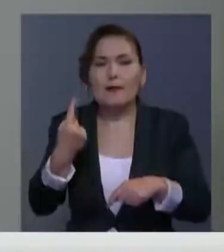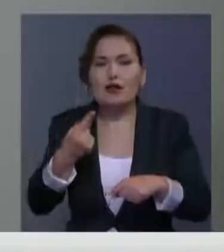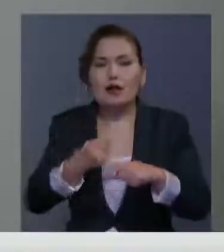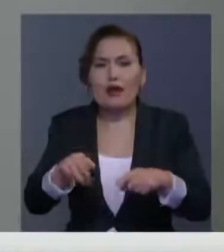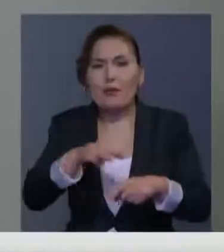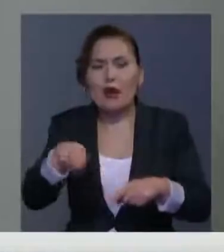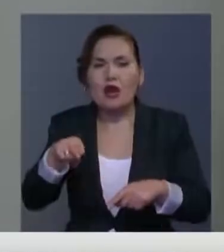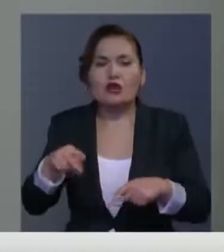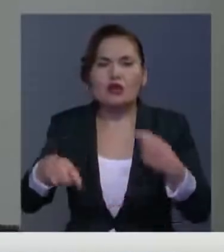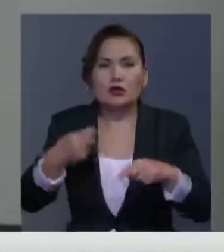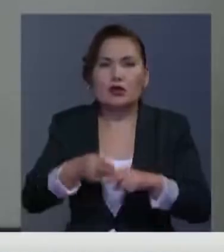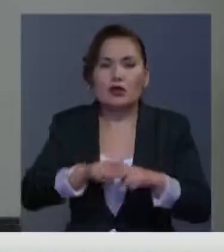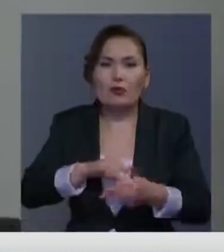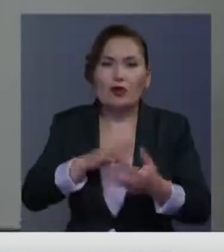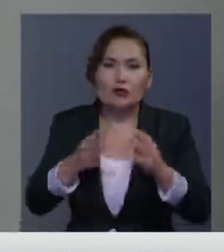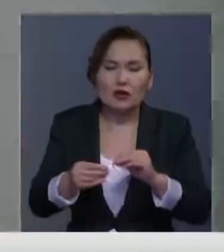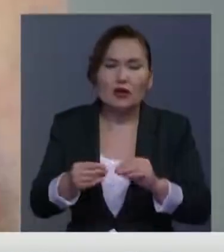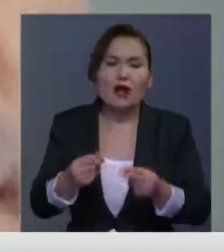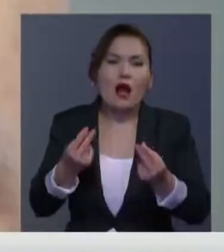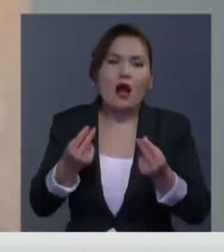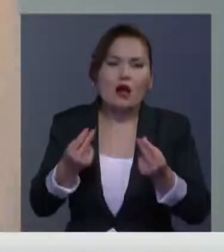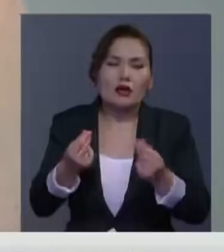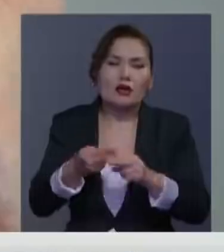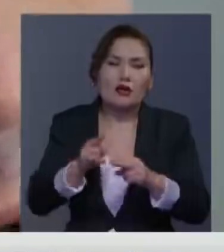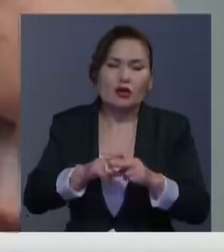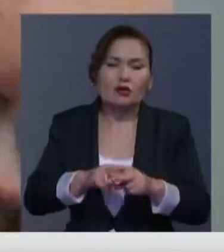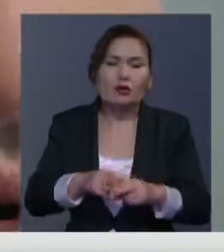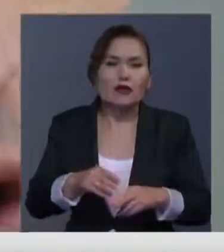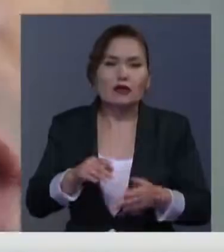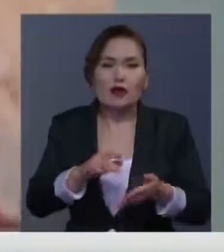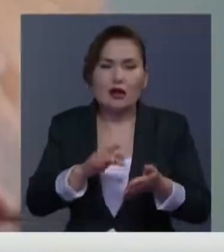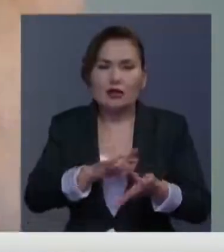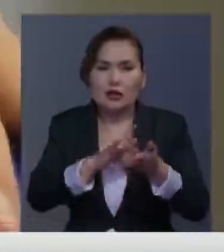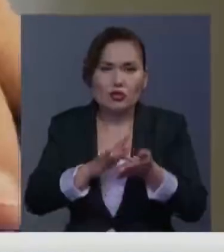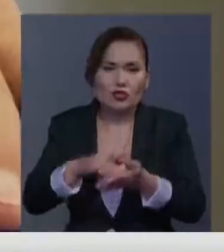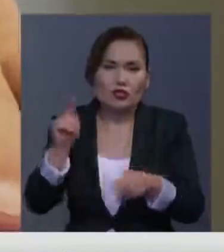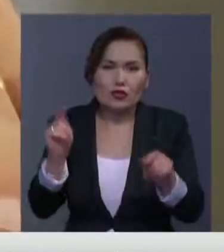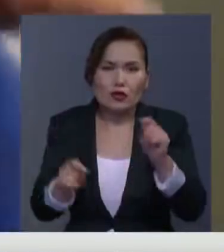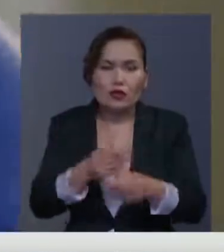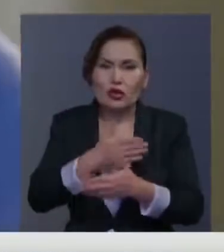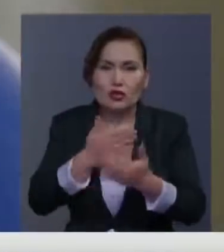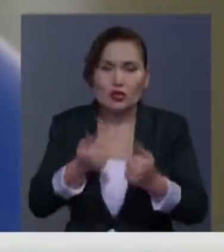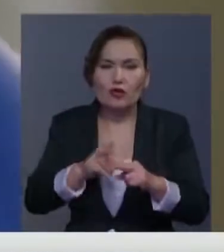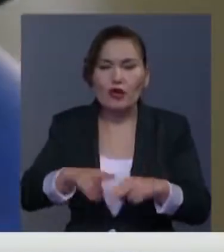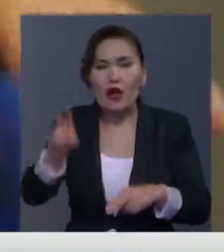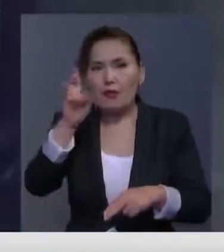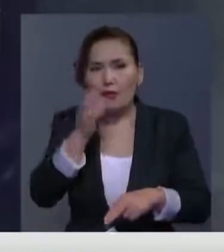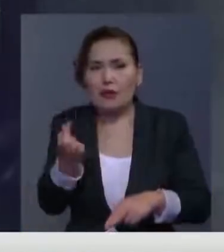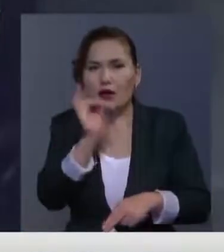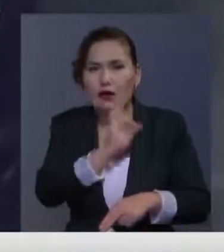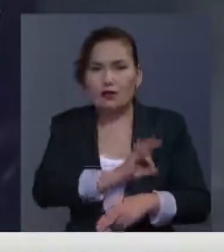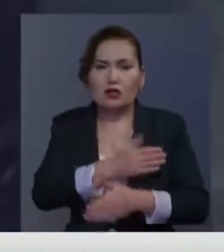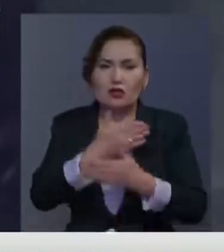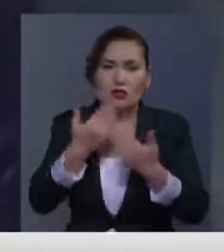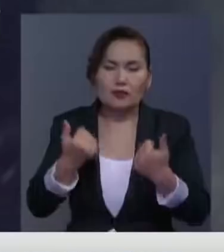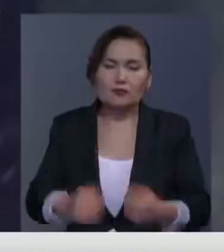шамасында. Егер індет болмағанда, осы қаржының шамамен 20% мемлекеттің қазынасына түсіреді. Ғани Мұқаш, Лаура Жүспекова, Давид